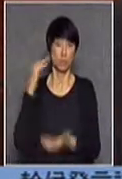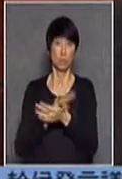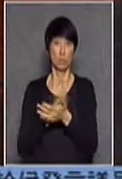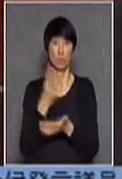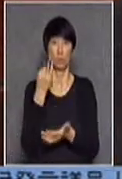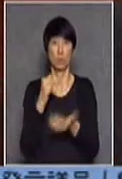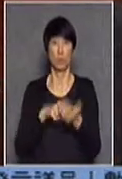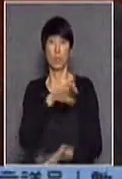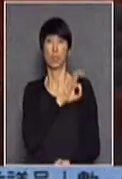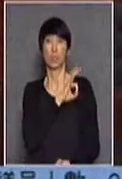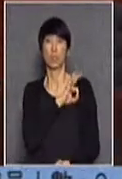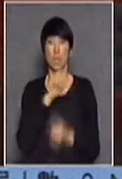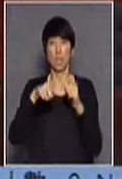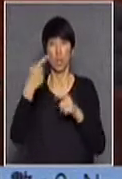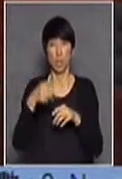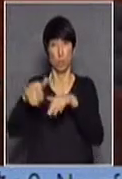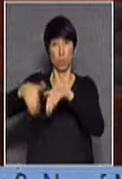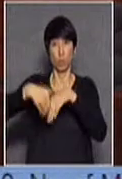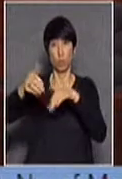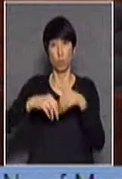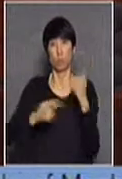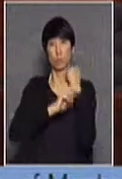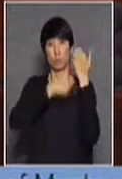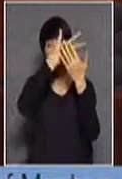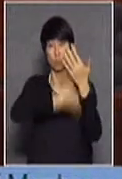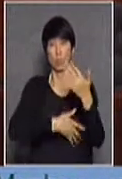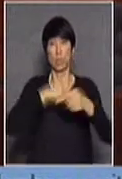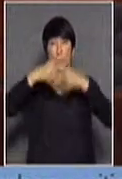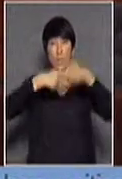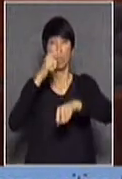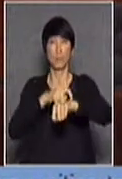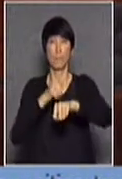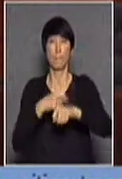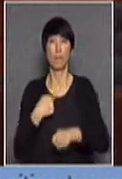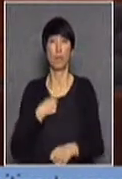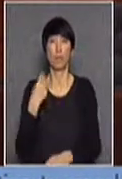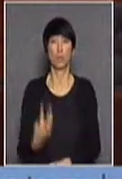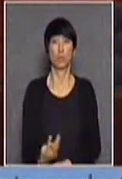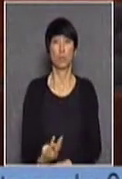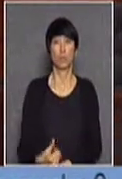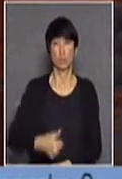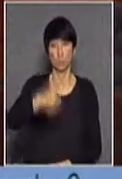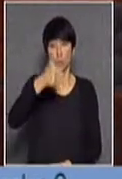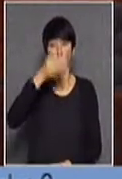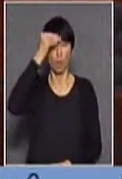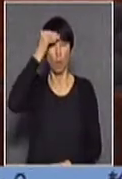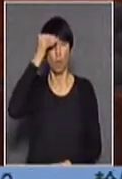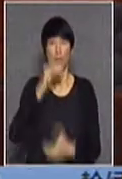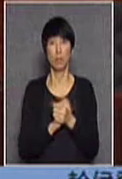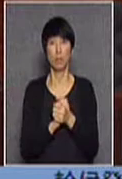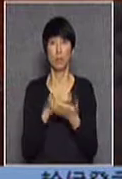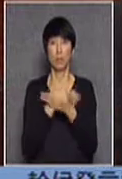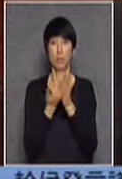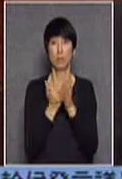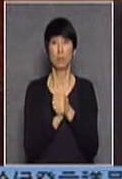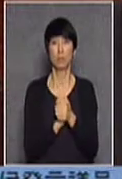行有關另外一個鄉村條例審議的時候，我是成功咁樣咧，學民建聯咁樣講啦，成功爭取咁啊，